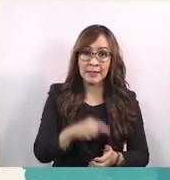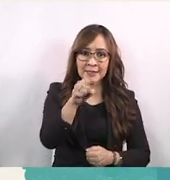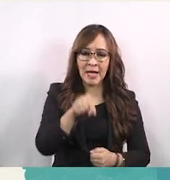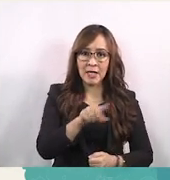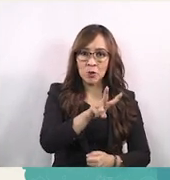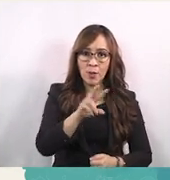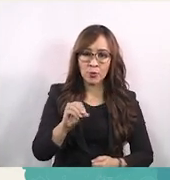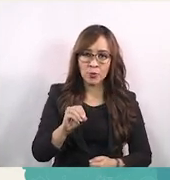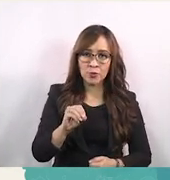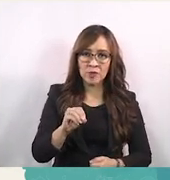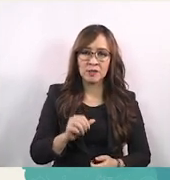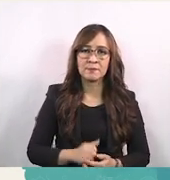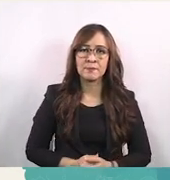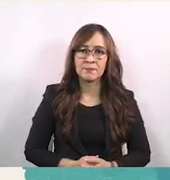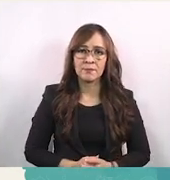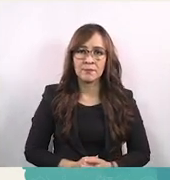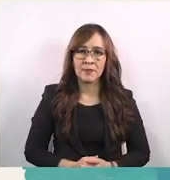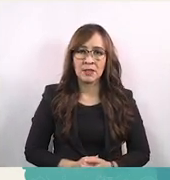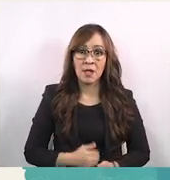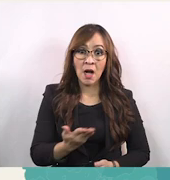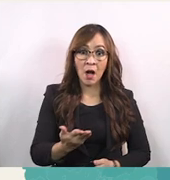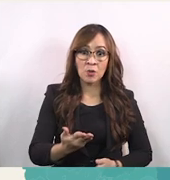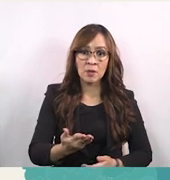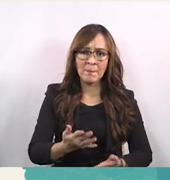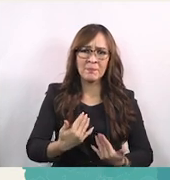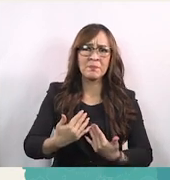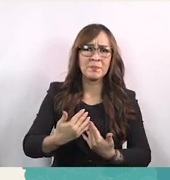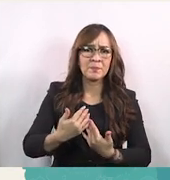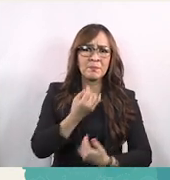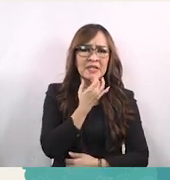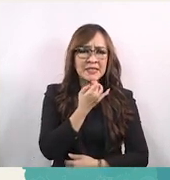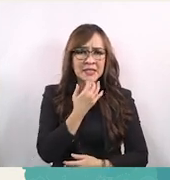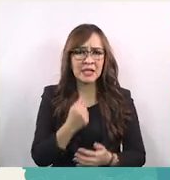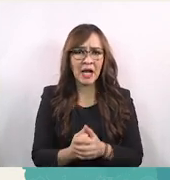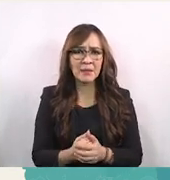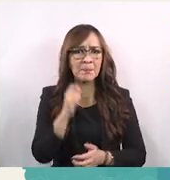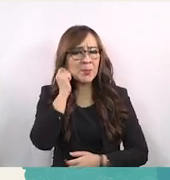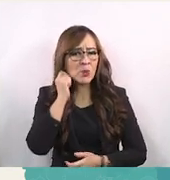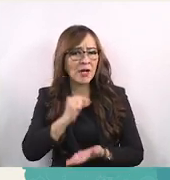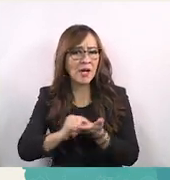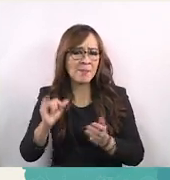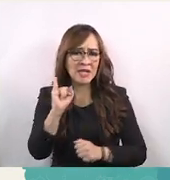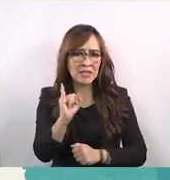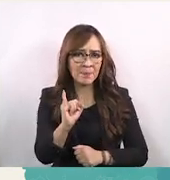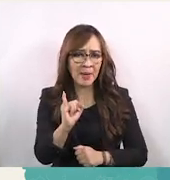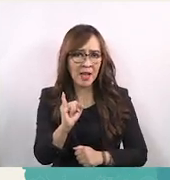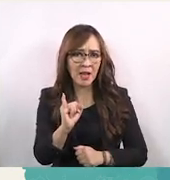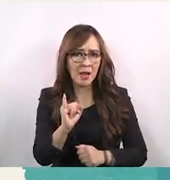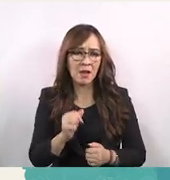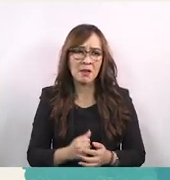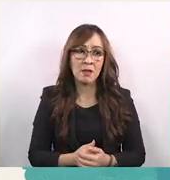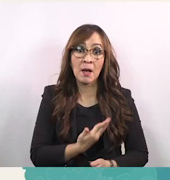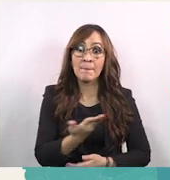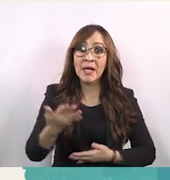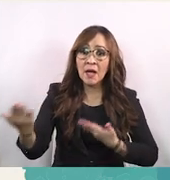e20 bilang tapi aku menjelang Kaho engkau membiarkan wanita Isabel yang menyebut dirinya Nabi Elia surfing kasih sentuhan